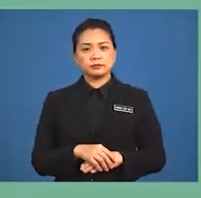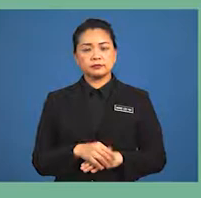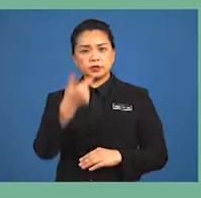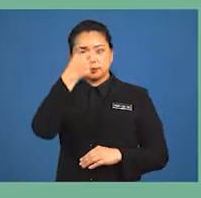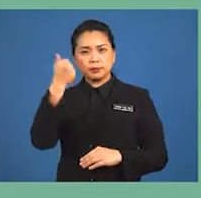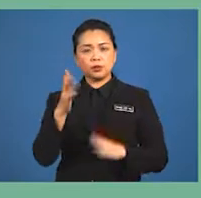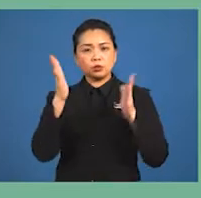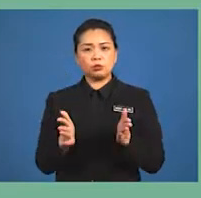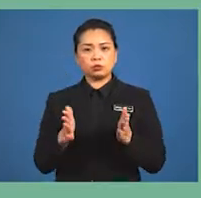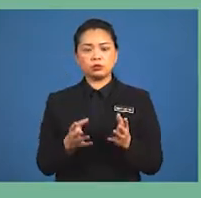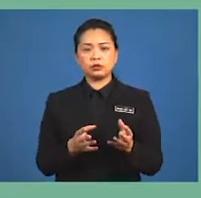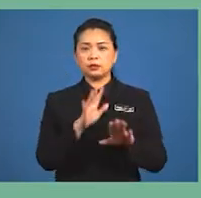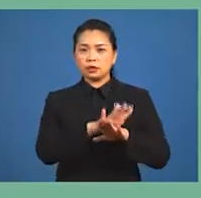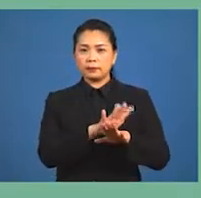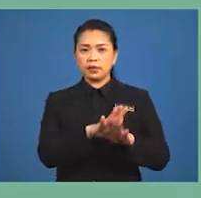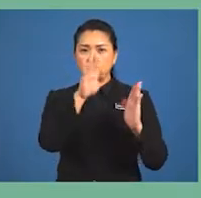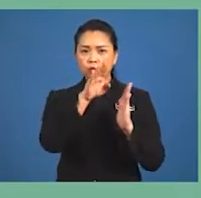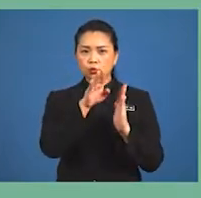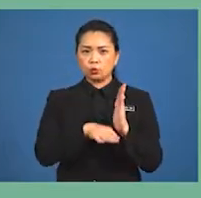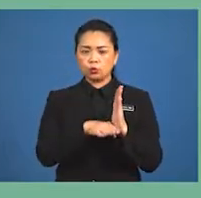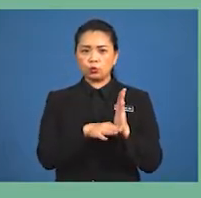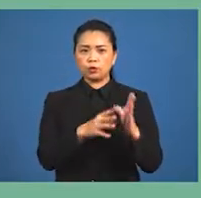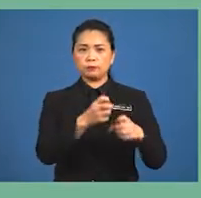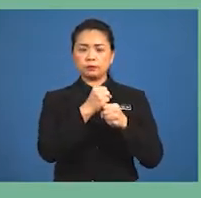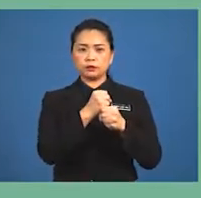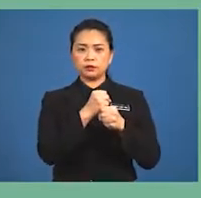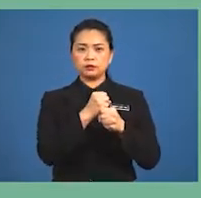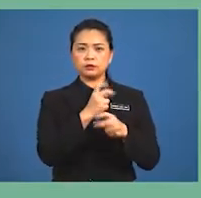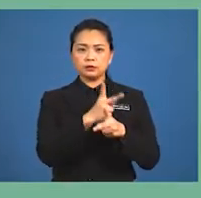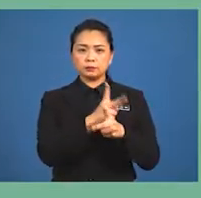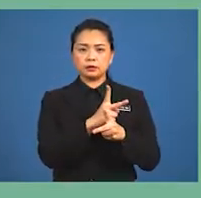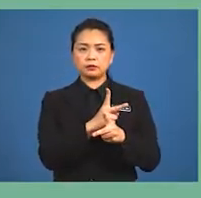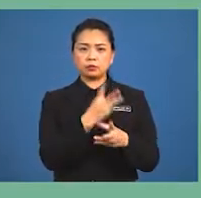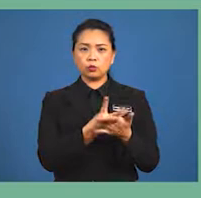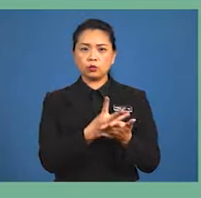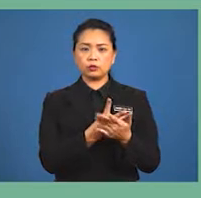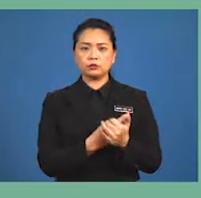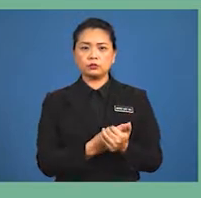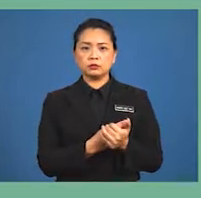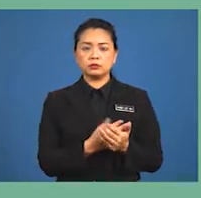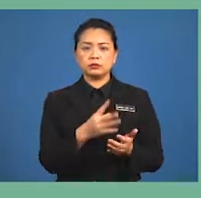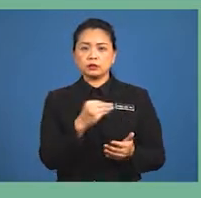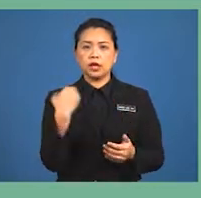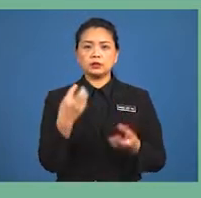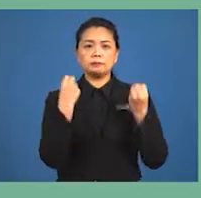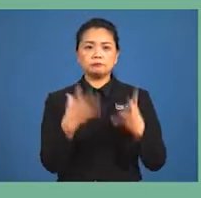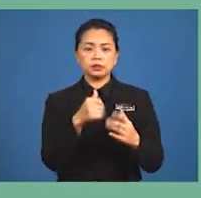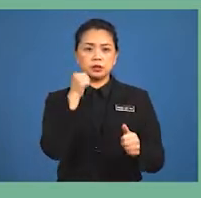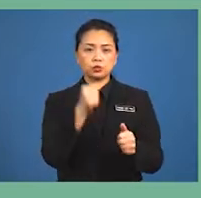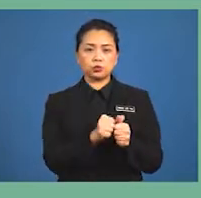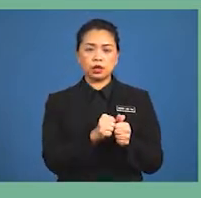Ini menyebabkan orang ramai kurang memegang wang tunai dan memegang banyak surat